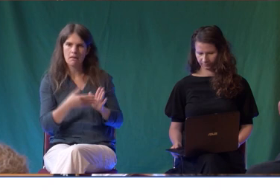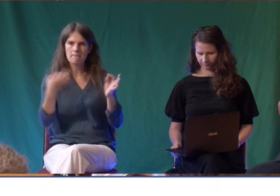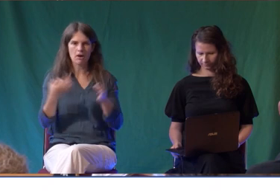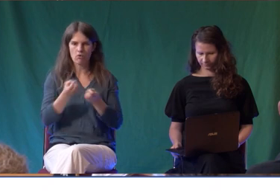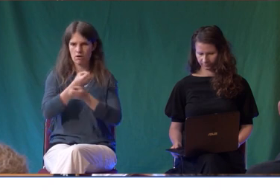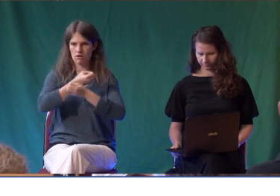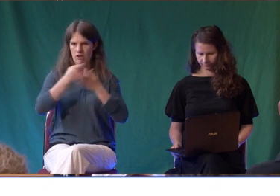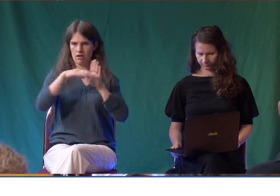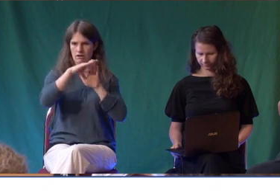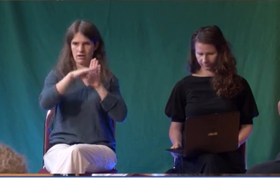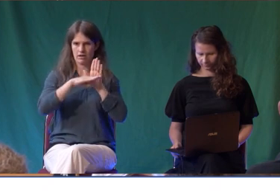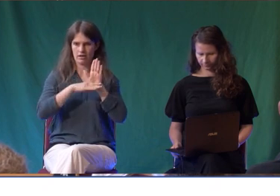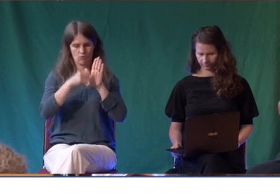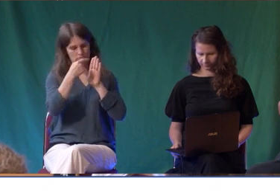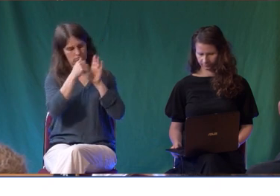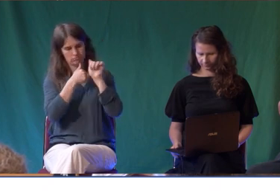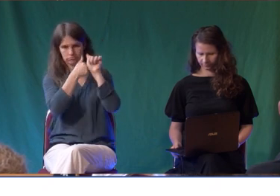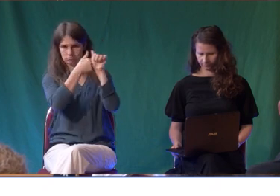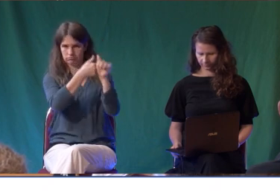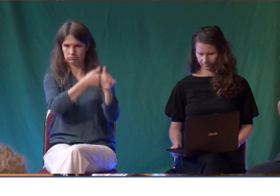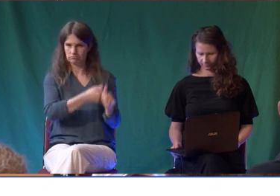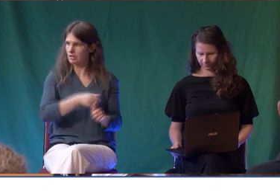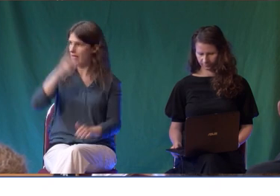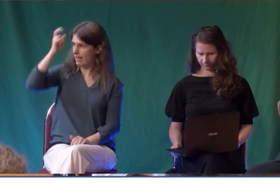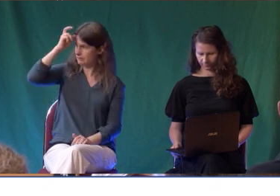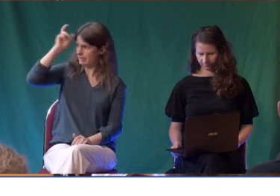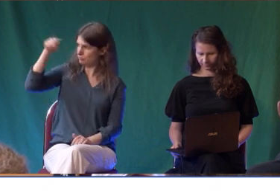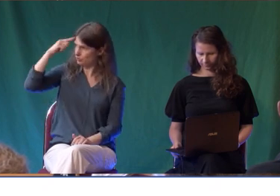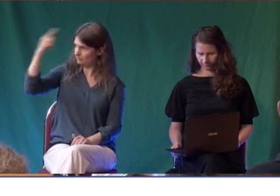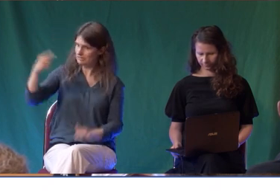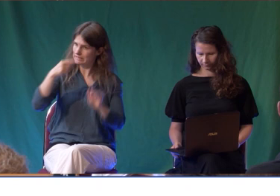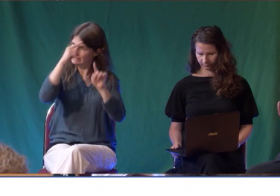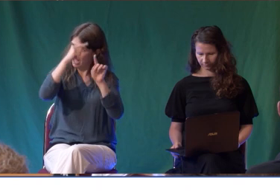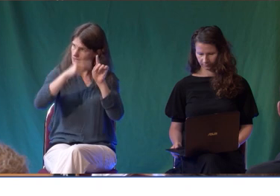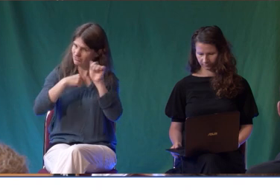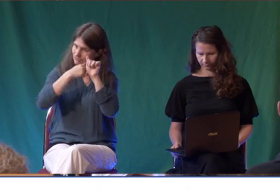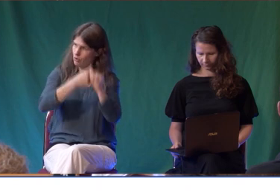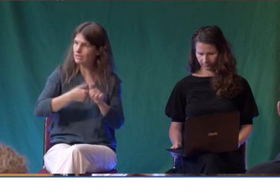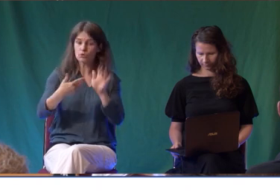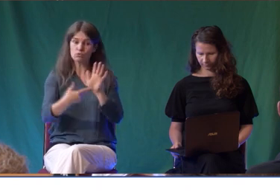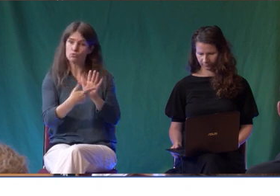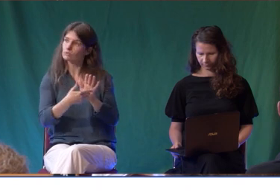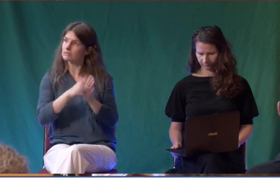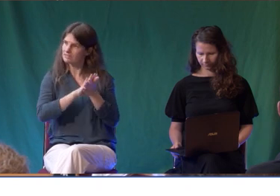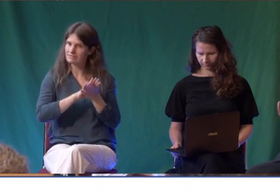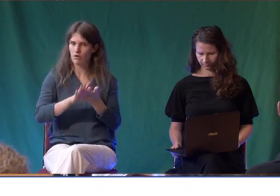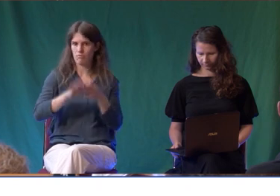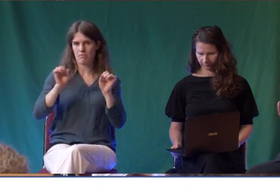die Experten auch wissen wie sie die Gutachten richtig machen sollen